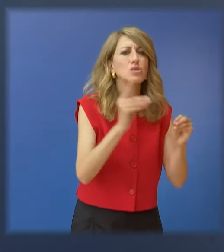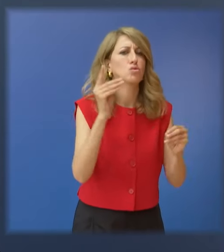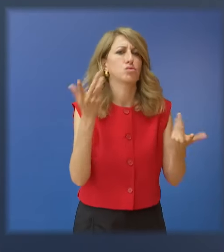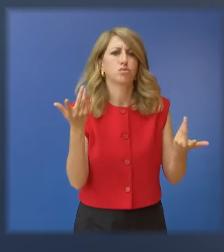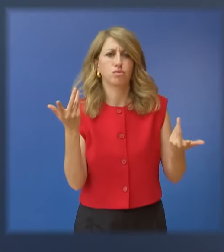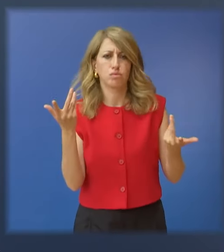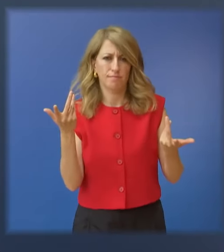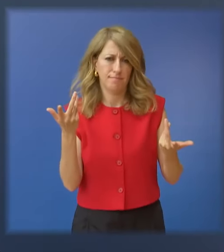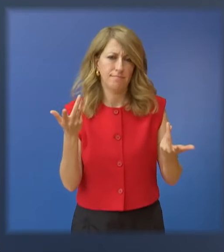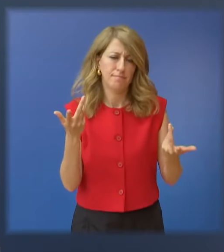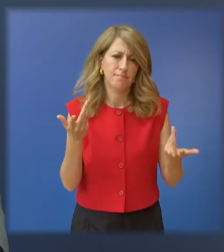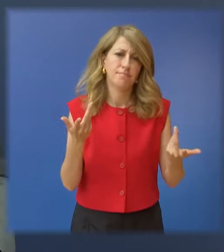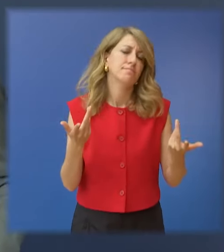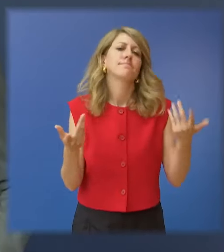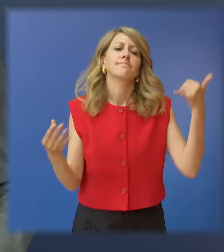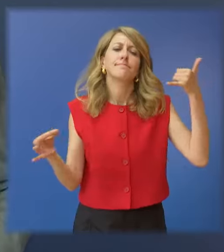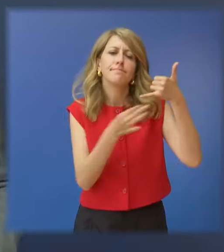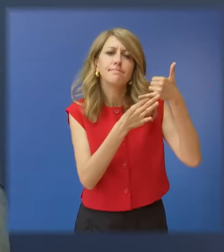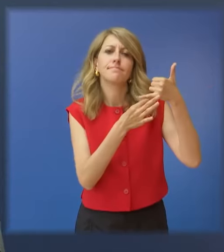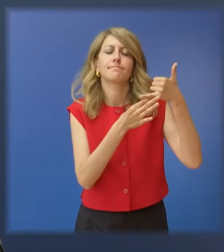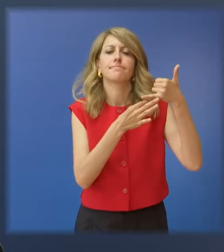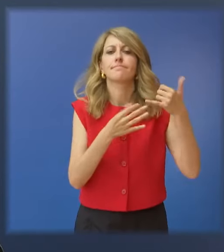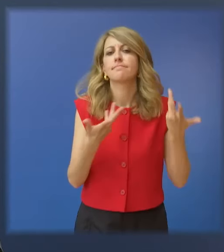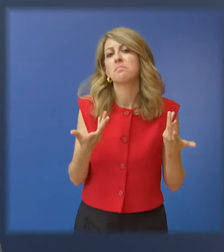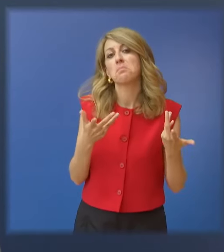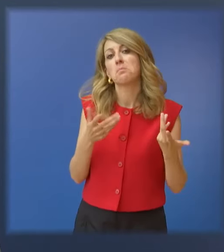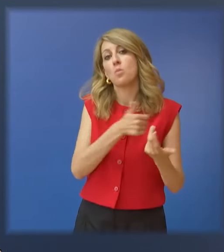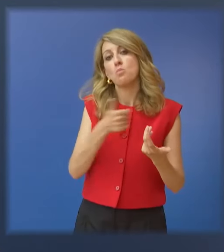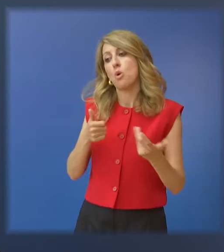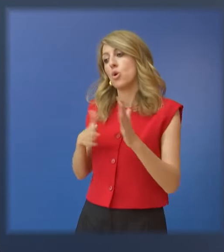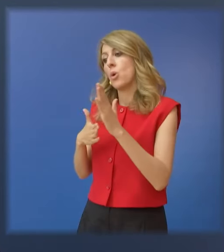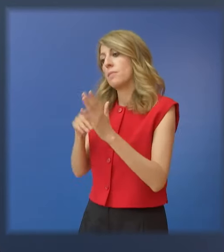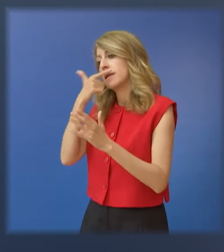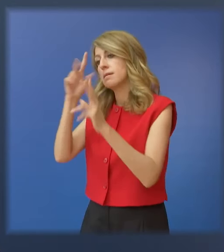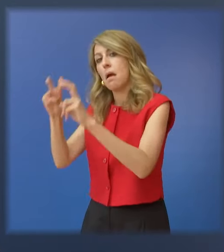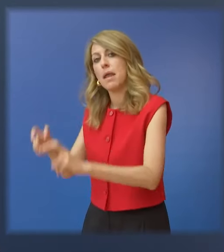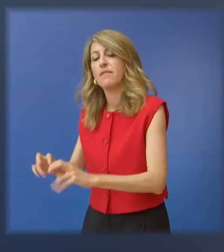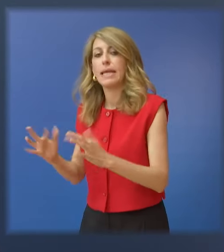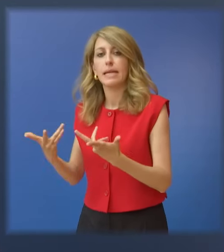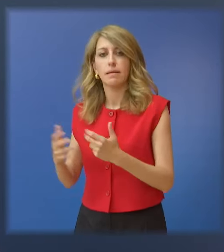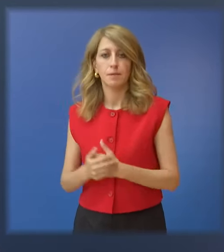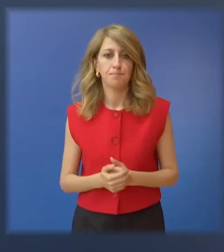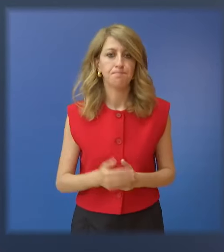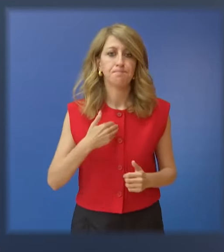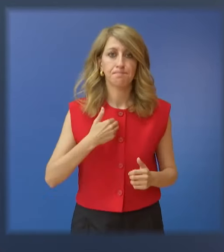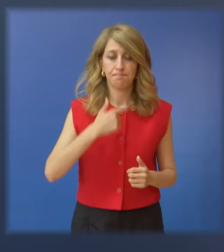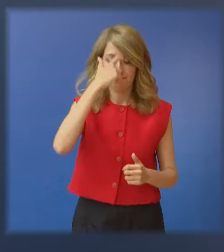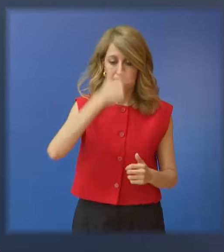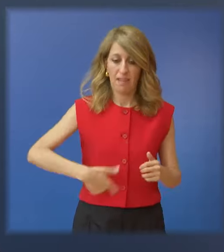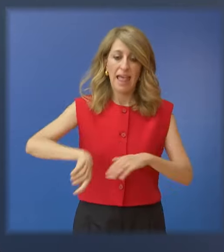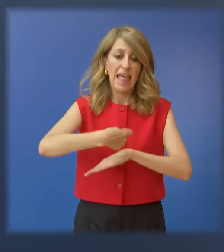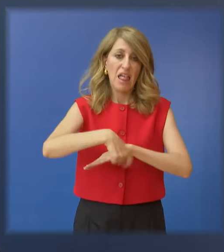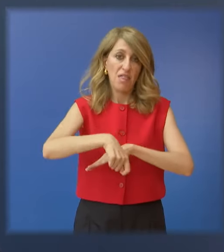υποδείξουμε στον άρειο πάγο ή σε κάποιο δικαστήριο ή σε κάποιο ανακριτικό όργανο το πώς θα κάνει τη δουλειά